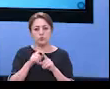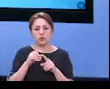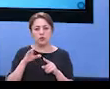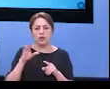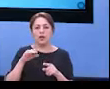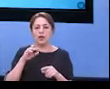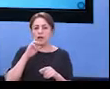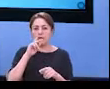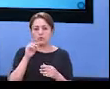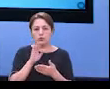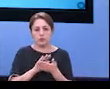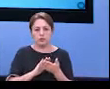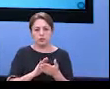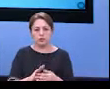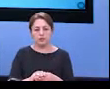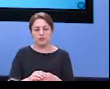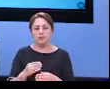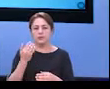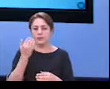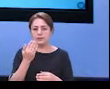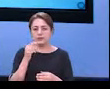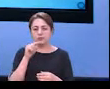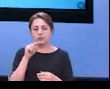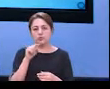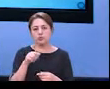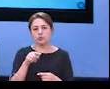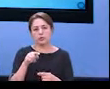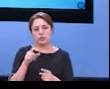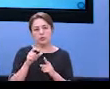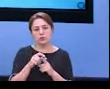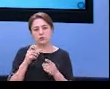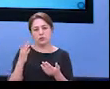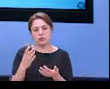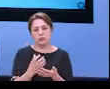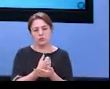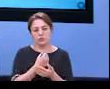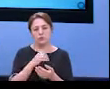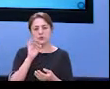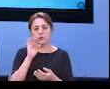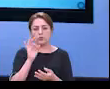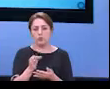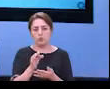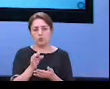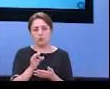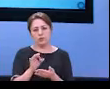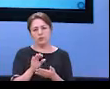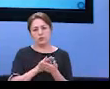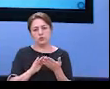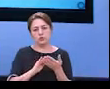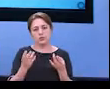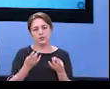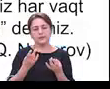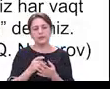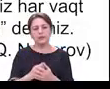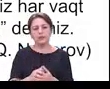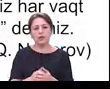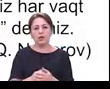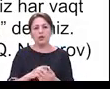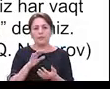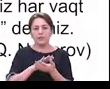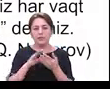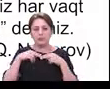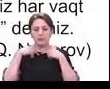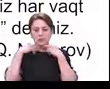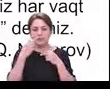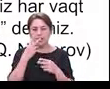ko'ra xato yozilgan. Siz aynan o'sha so'zlarni topib, to'g'rilab olishingiz kerak.